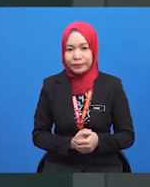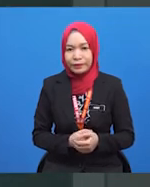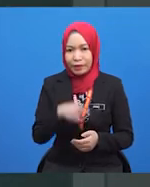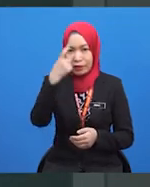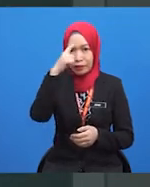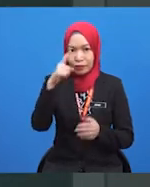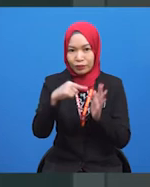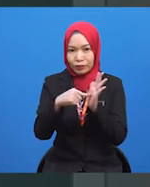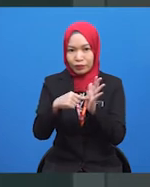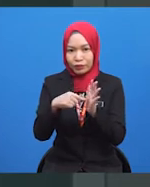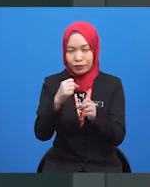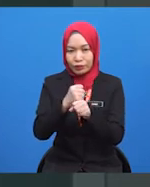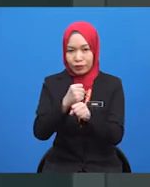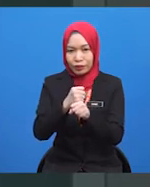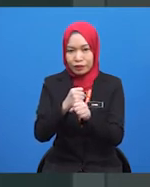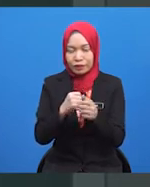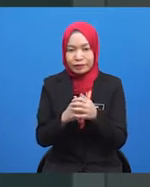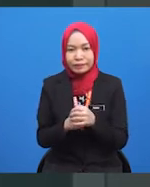Untuk paparan kerja,